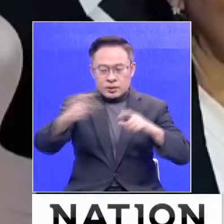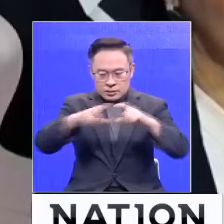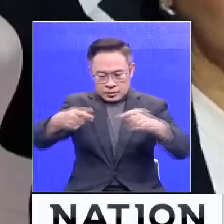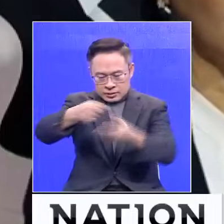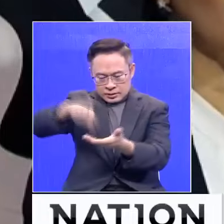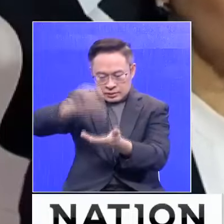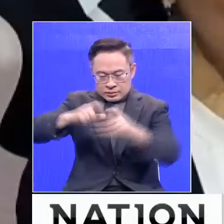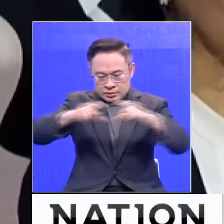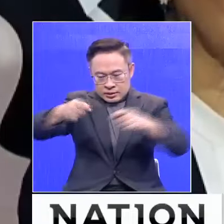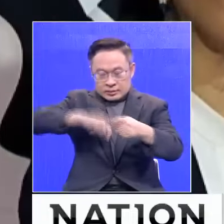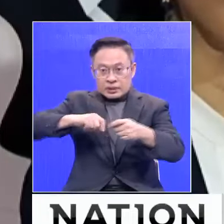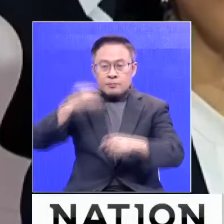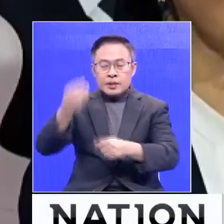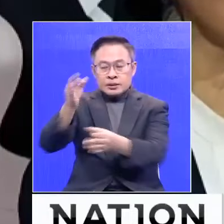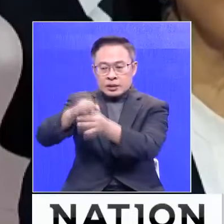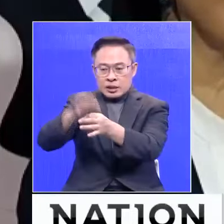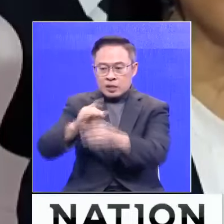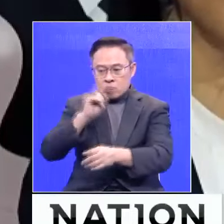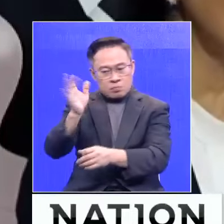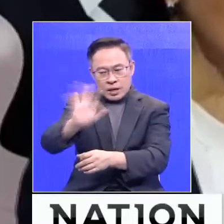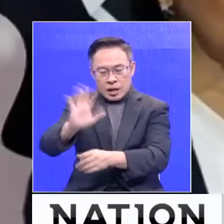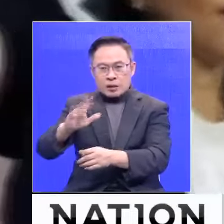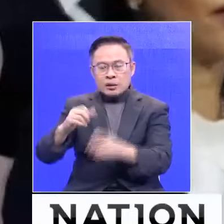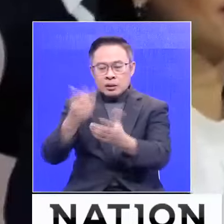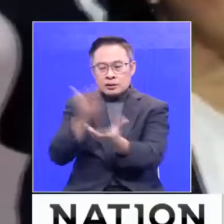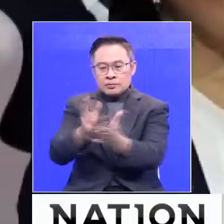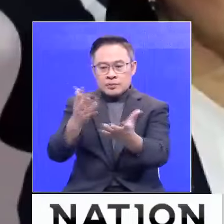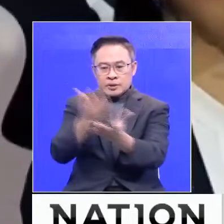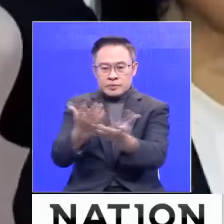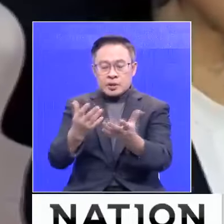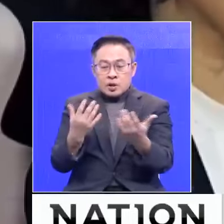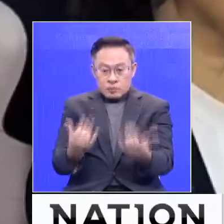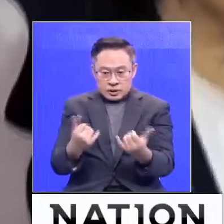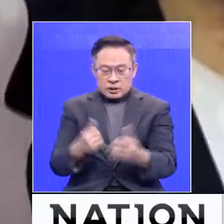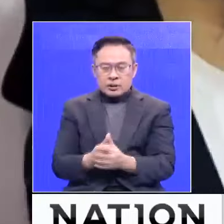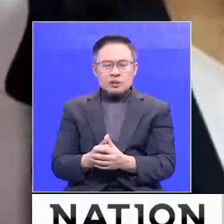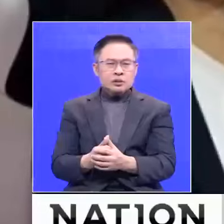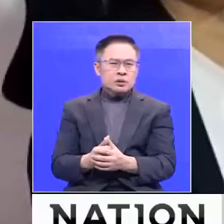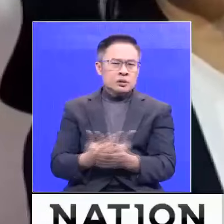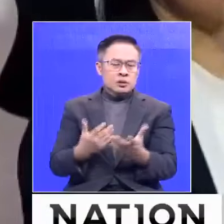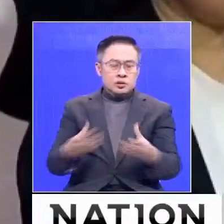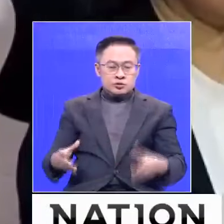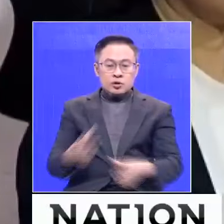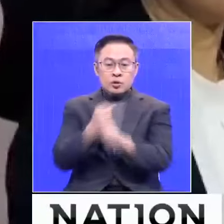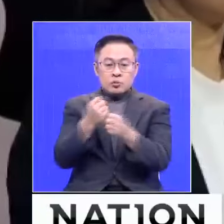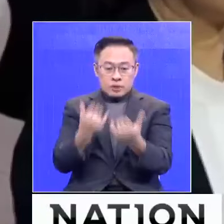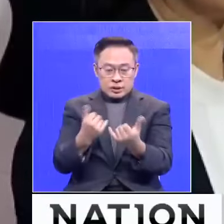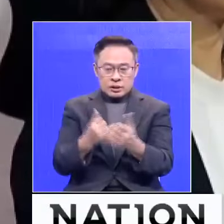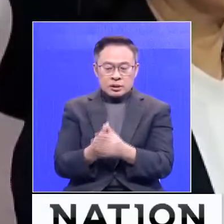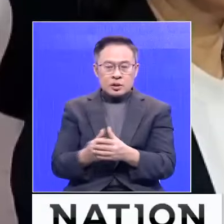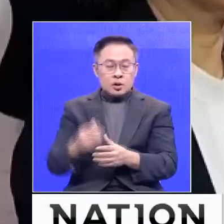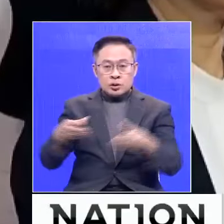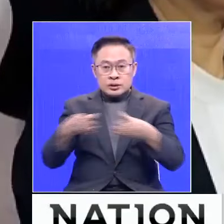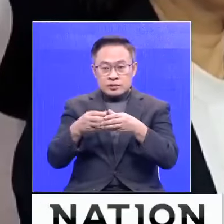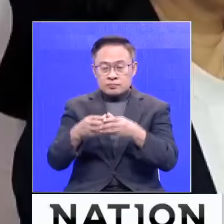ต่อมาครับทีมทนายของคุณปูกับคุณหานภักดีหานหิมะทองคำกับทีมทนายความก็แจ้งว่าพร้อมจะให้การต่อพนักงานสอบสวนสน.ท